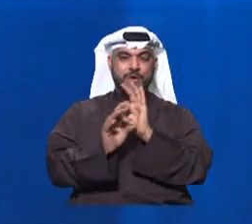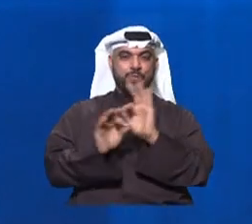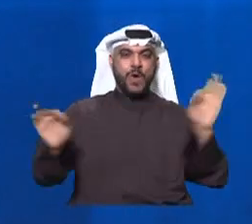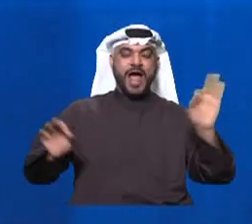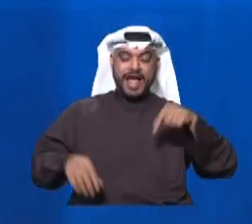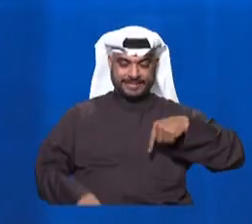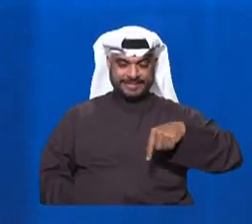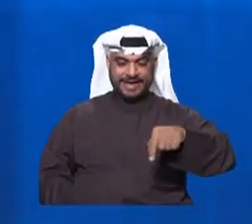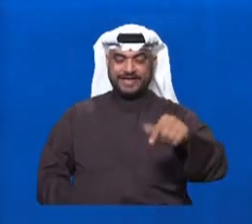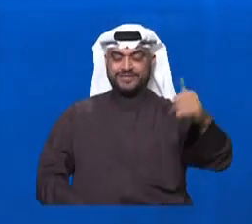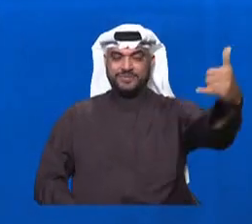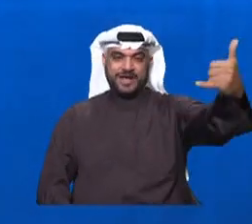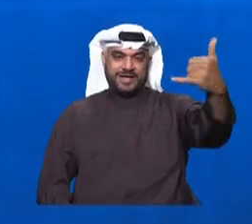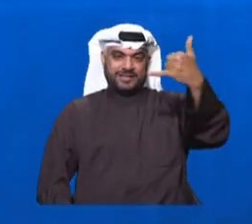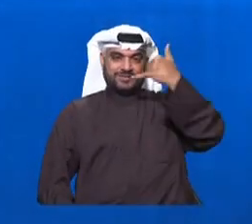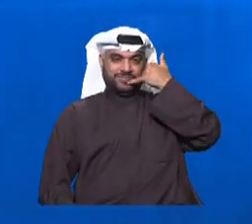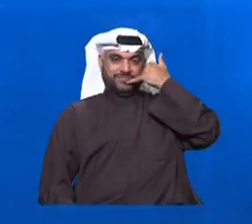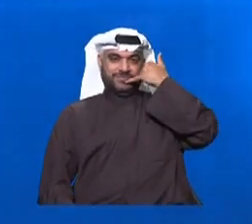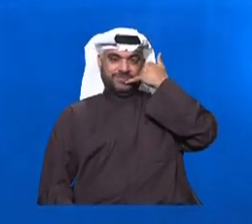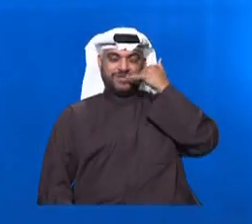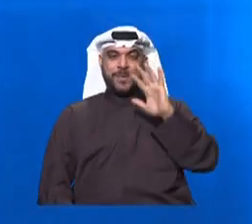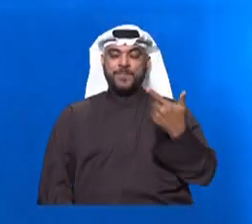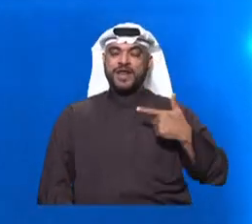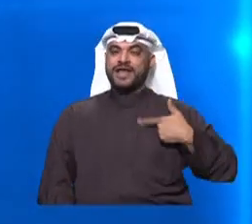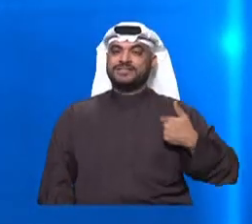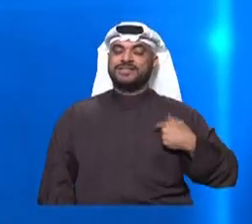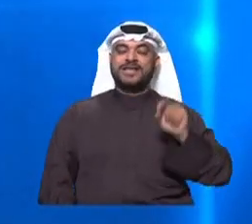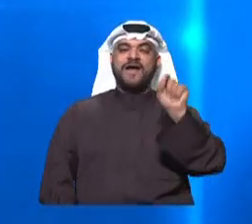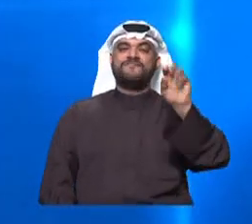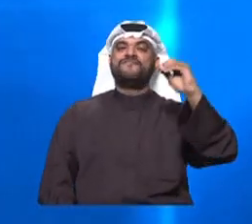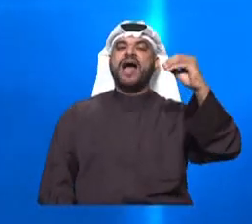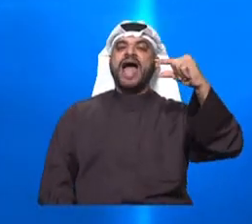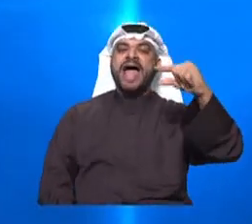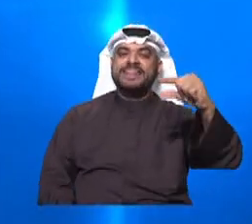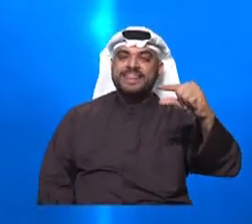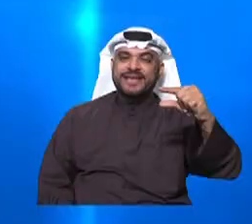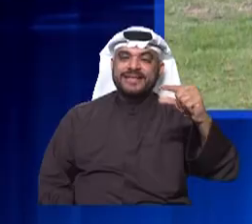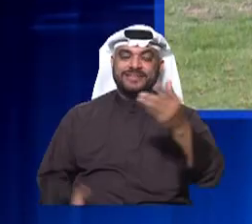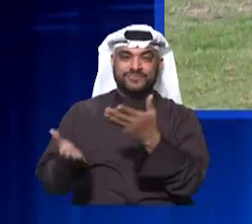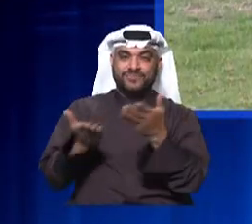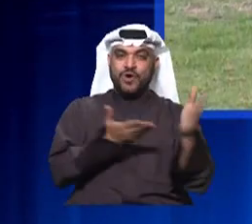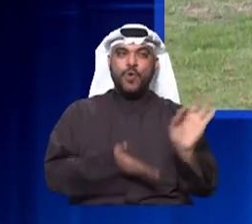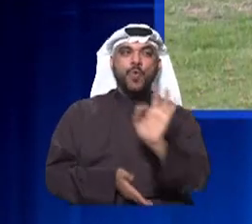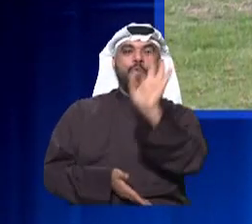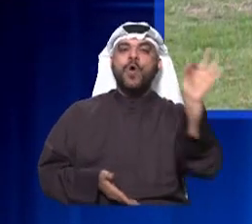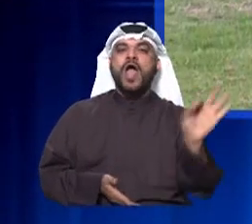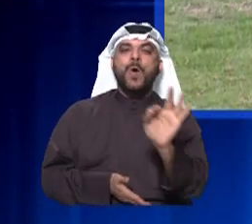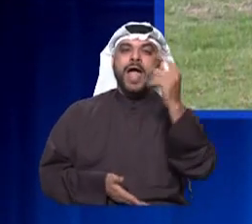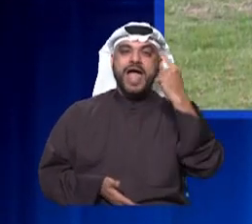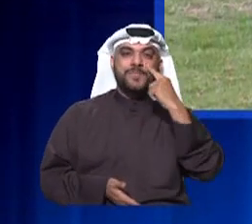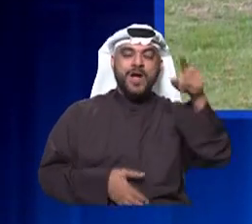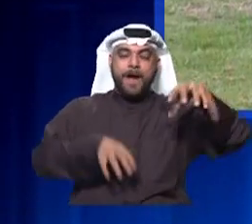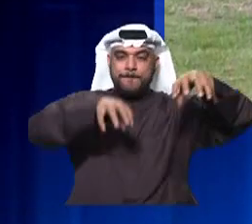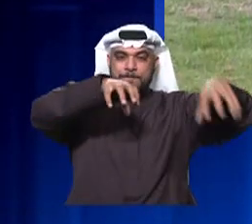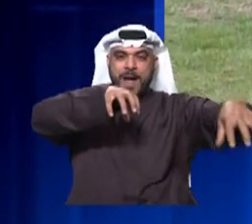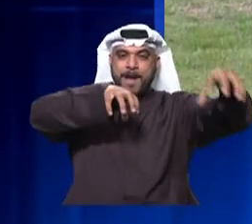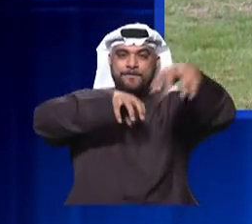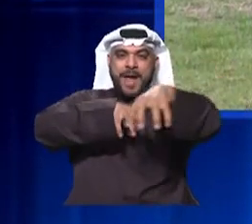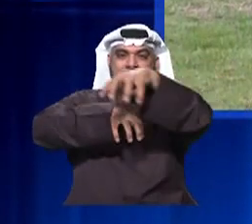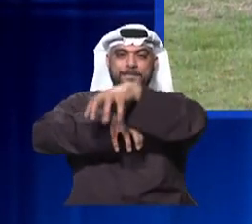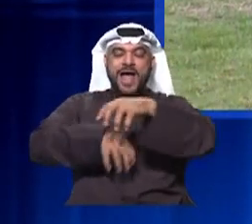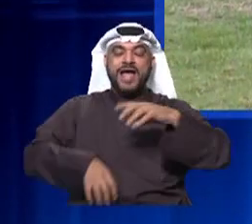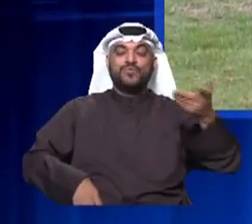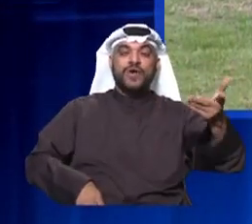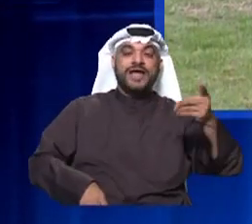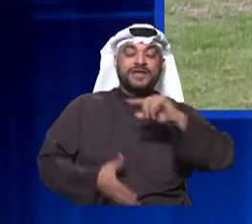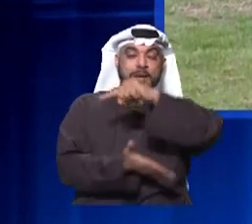نتواصل بهذا الاتصال مع مراسلنا فهد التركي المتواجد حاليا بمركز الشيخ جابر الأحمد الثقافي. مساء